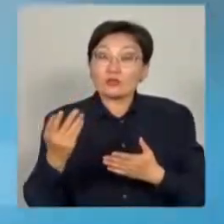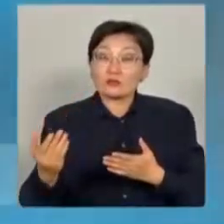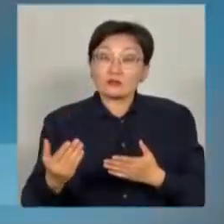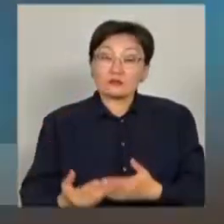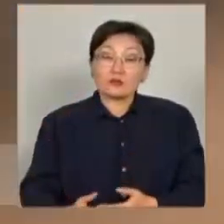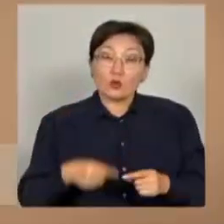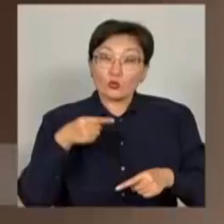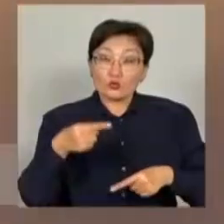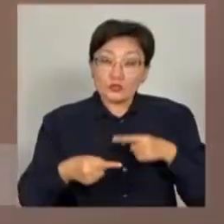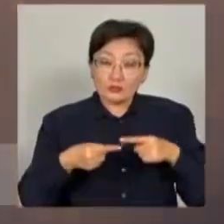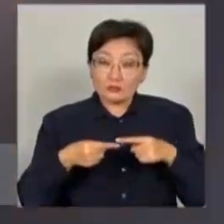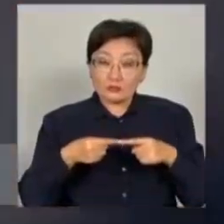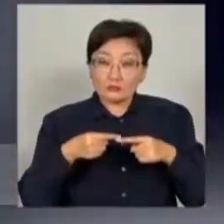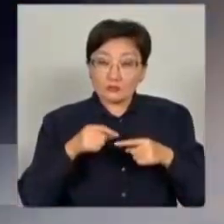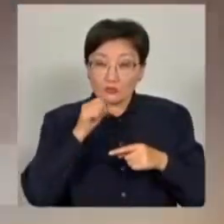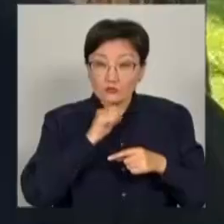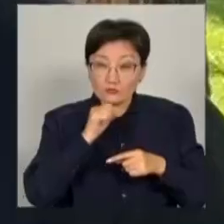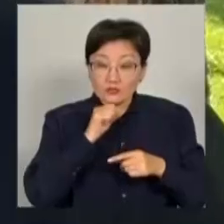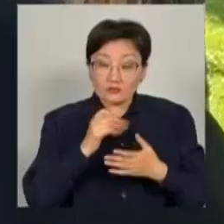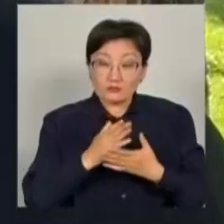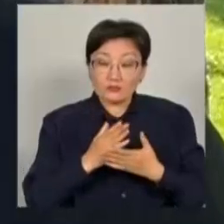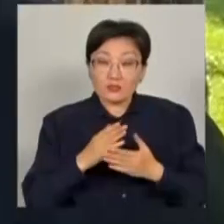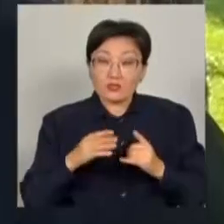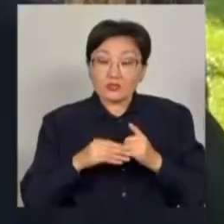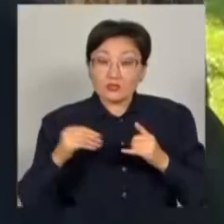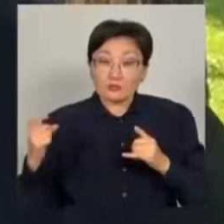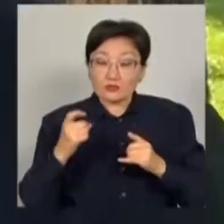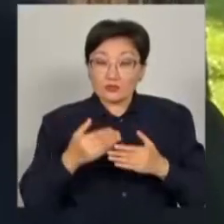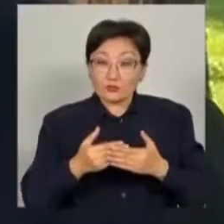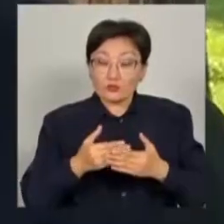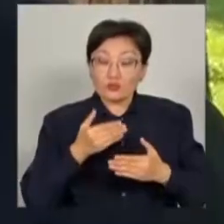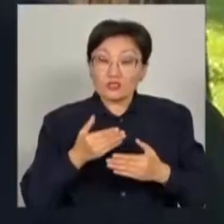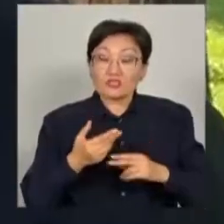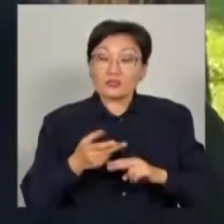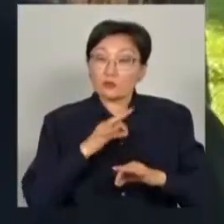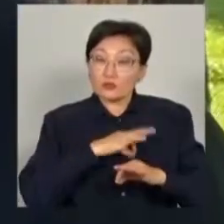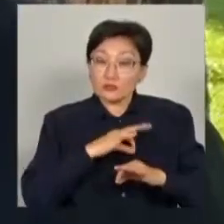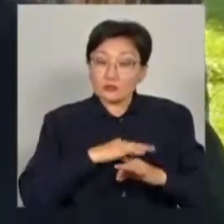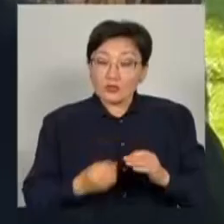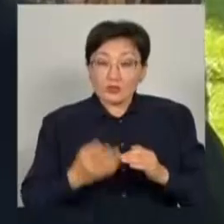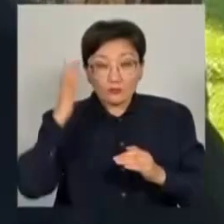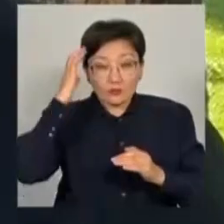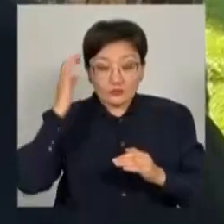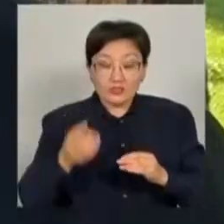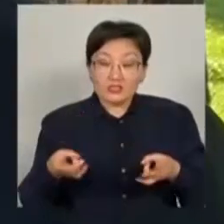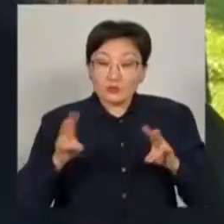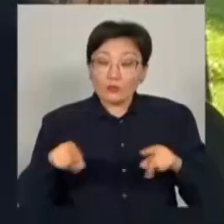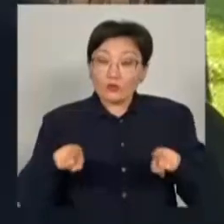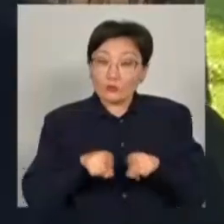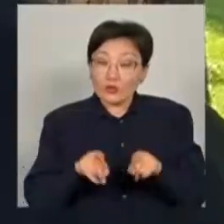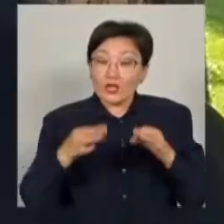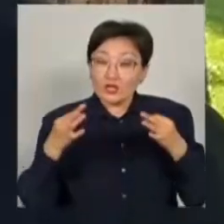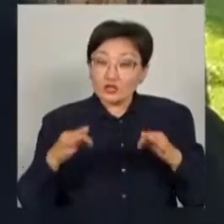отырсыз. Камаздар толтырып алып кете береді. Жердің иесі осыған дейін пайдаланған ана мұнай қалдықтарын ондай ашық түрде сақтауға